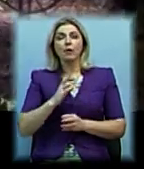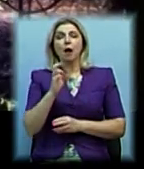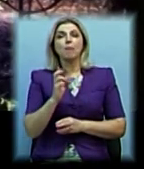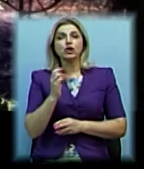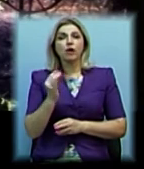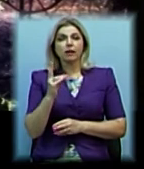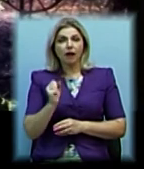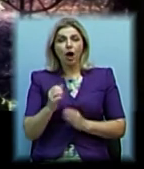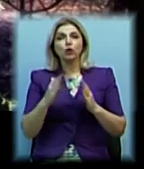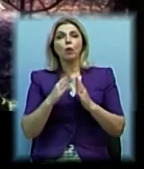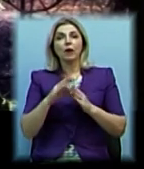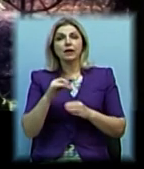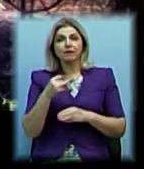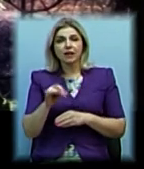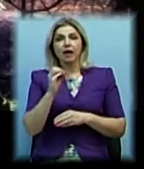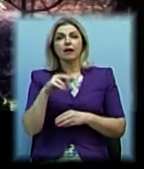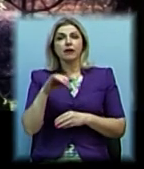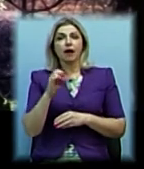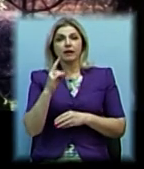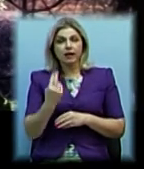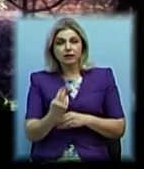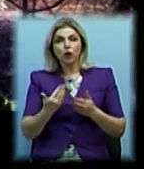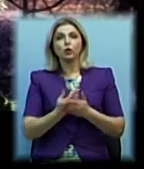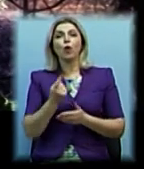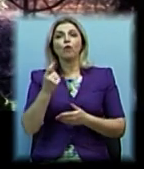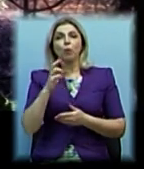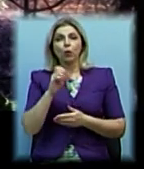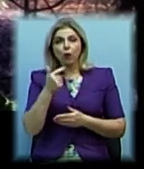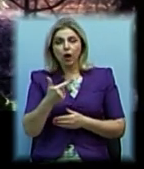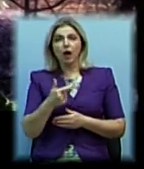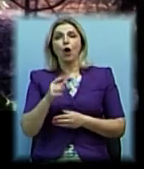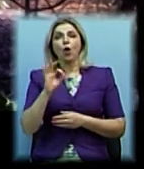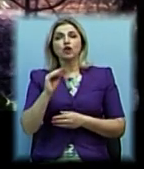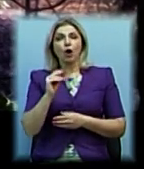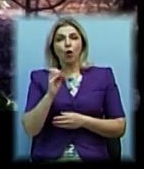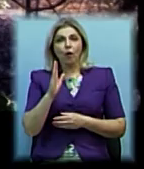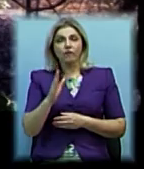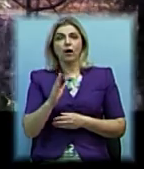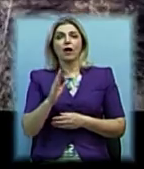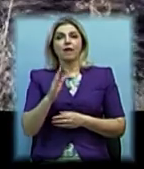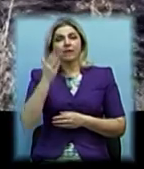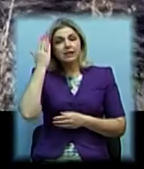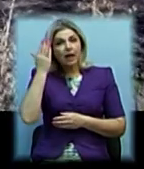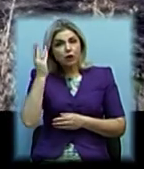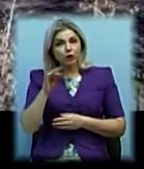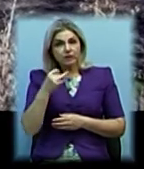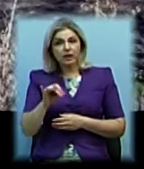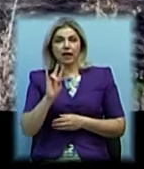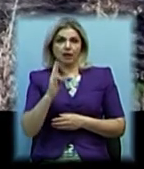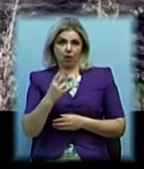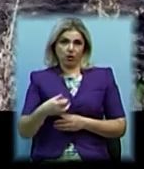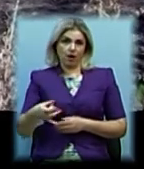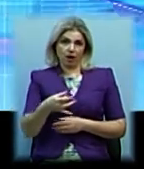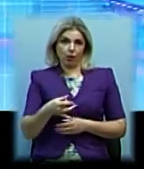та Доманівському, Яланецькому, Новобузькому, Веселинівському, Очаківському, Арбузинському, Березанському та Миколаївському